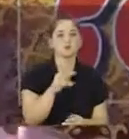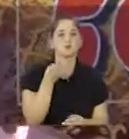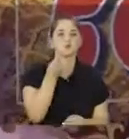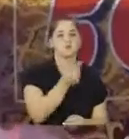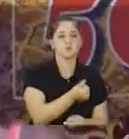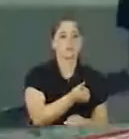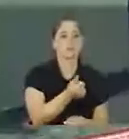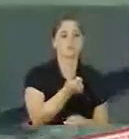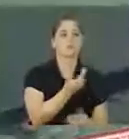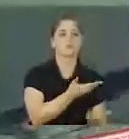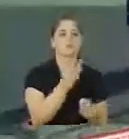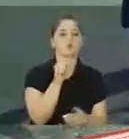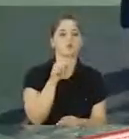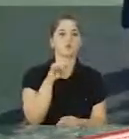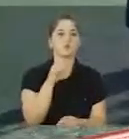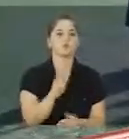облачил гостей в чапаны.